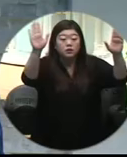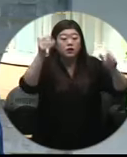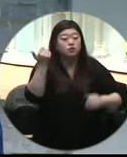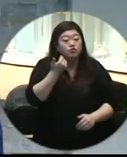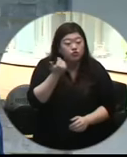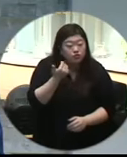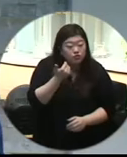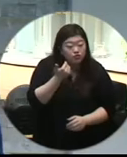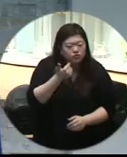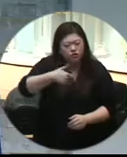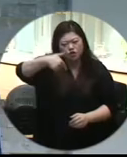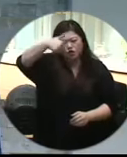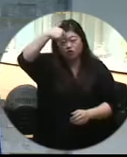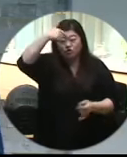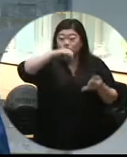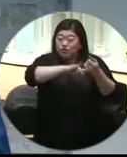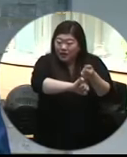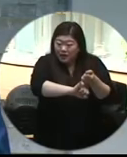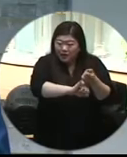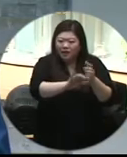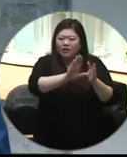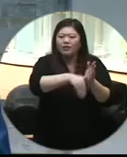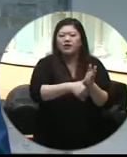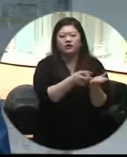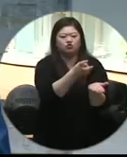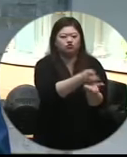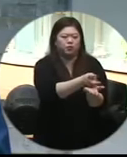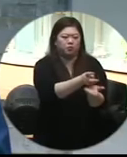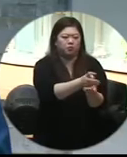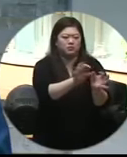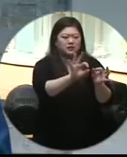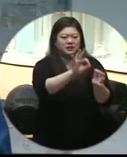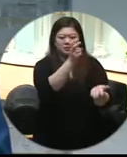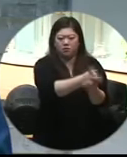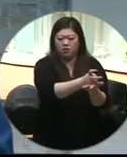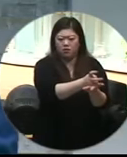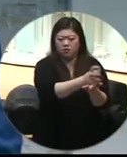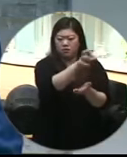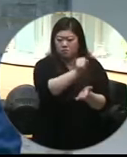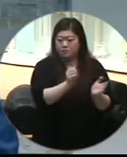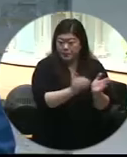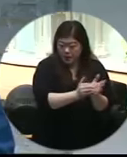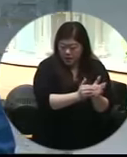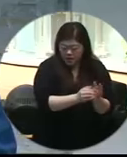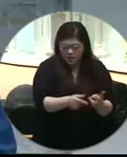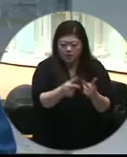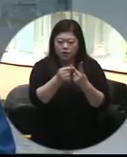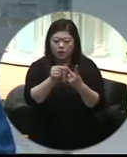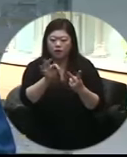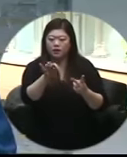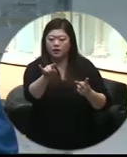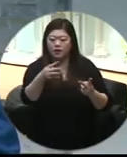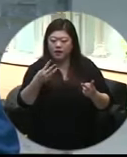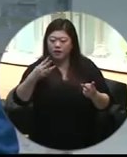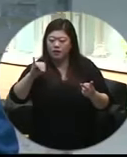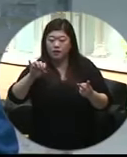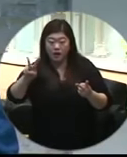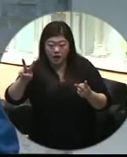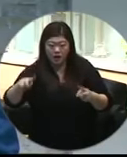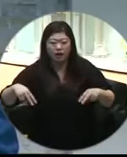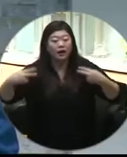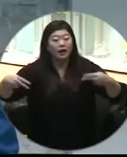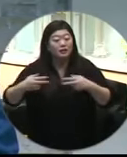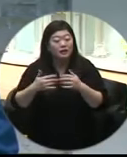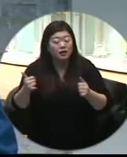구약 인물이에요. 모세를 통해서 율법을 받았어요. 또 엘리야는 구약의 선지자를 대표하는